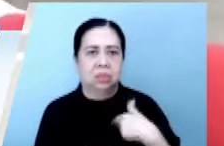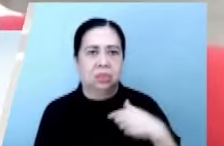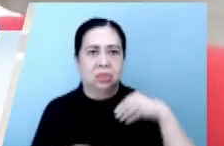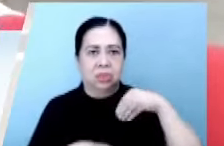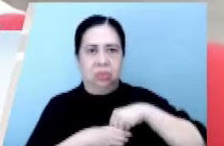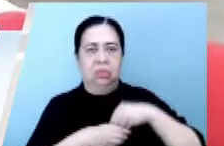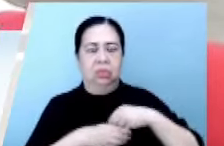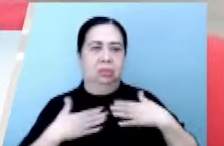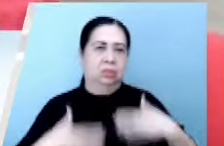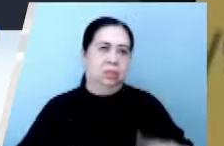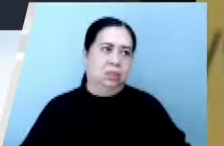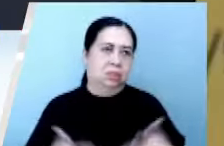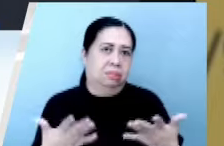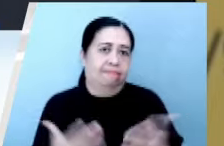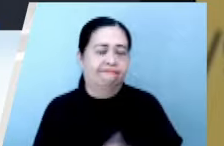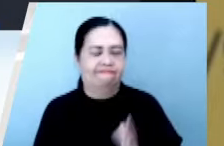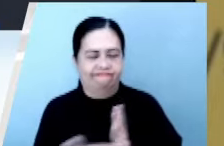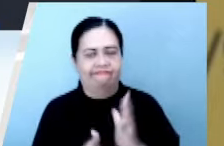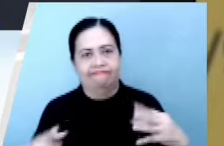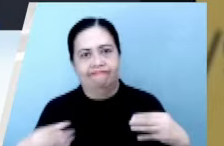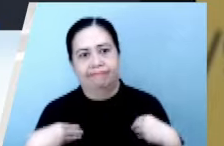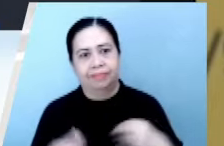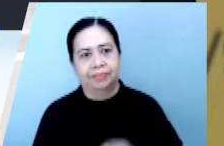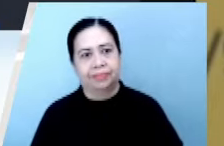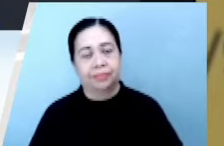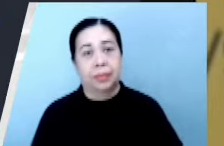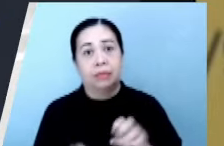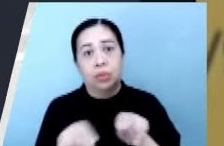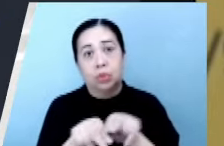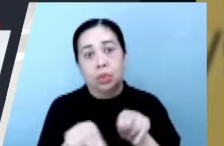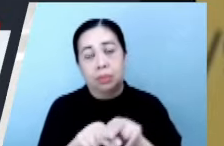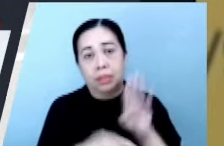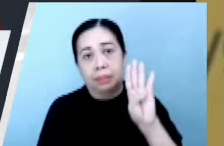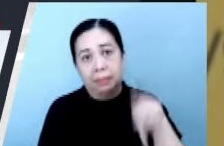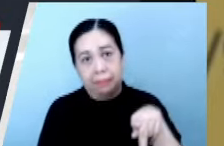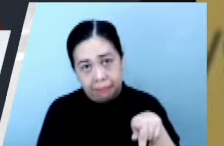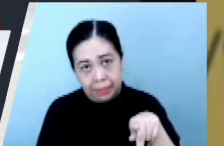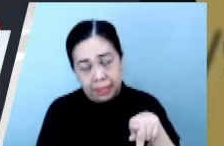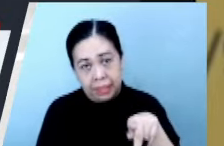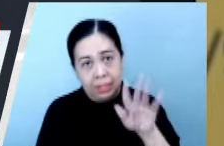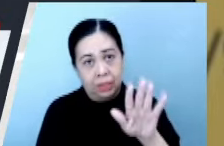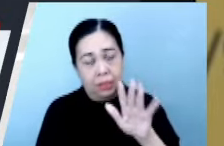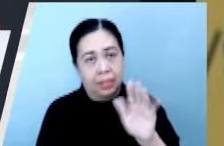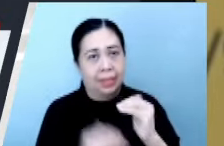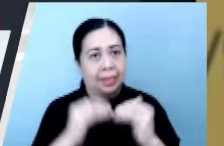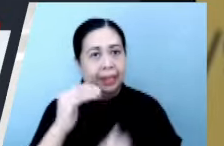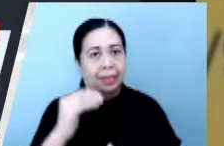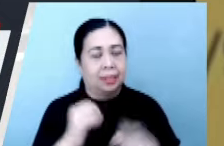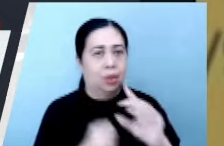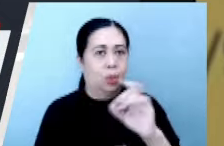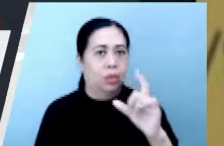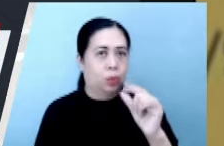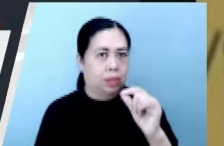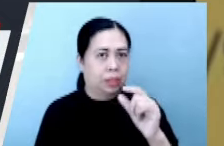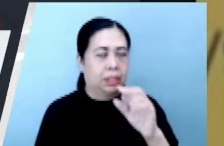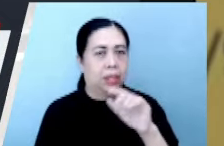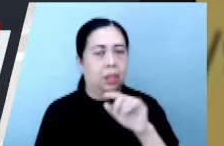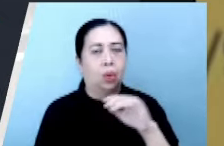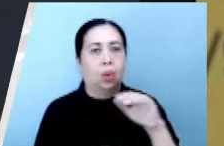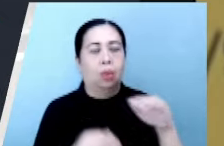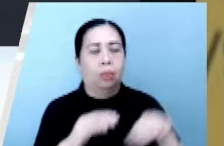man, ay ginusto ko na. Normal ang blood pressure mo pag ang BP mo is less than 120 over 80.